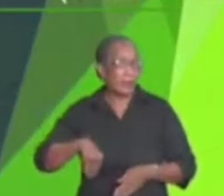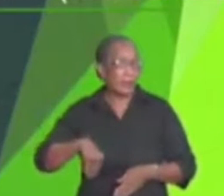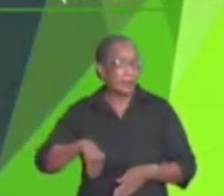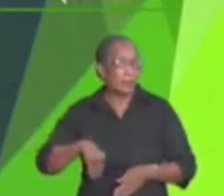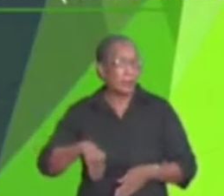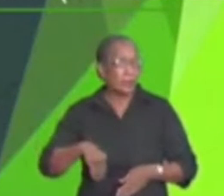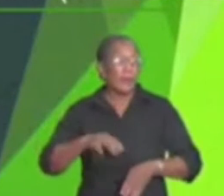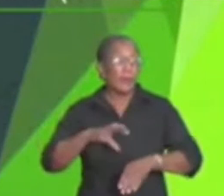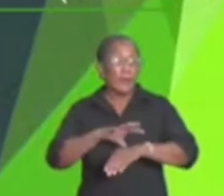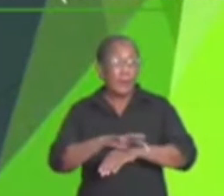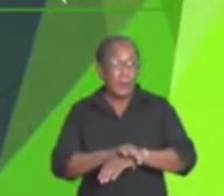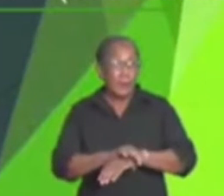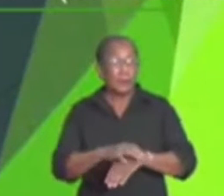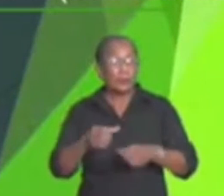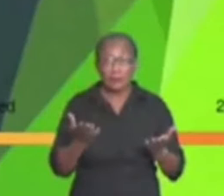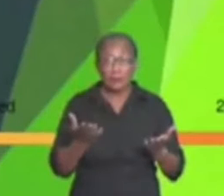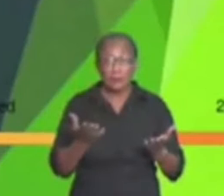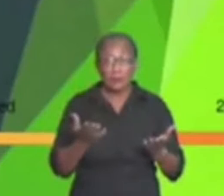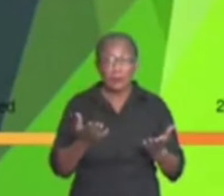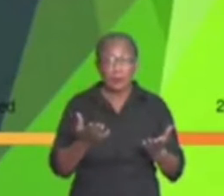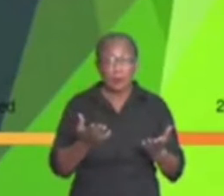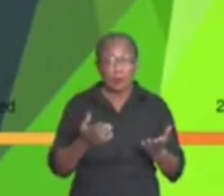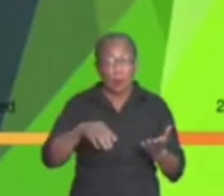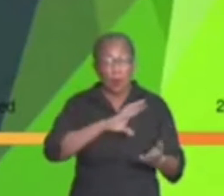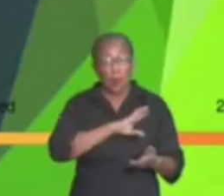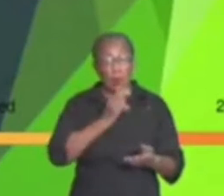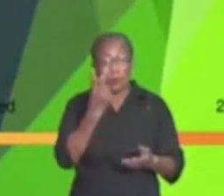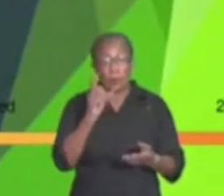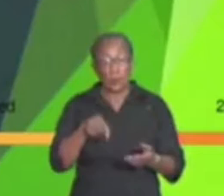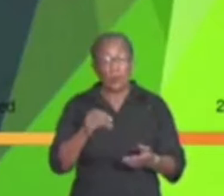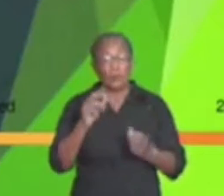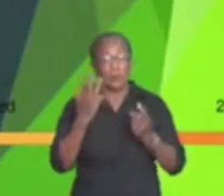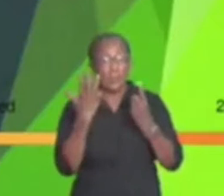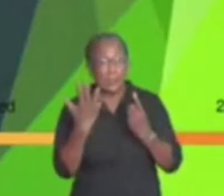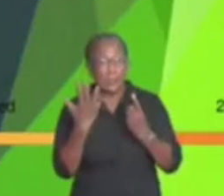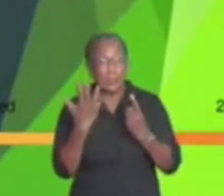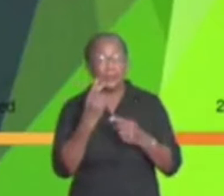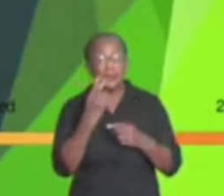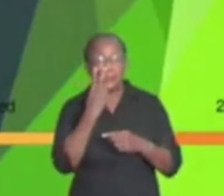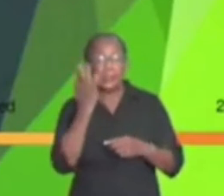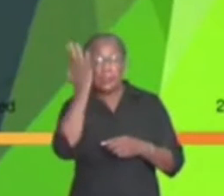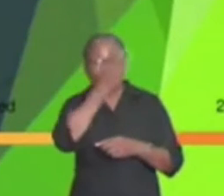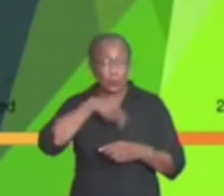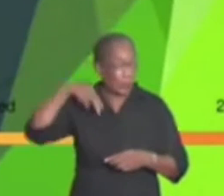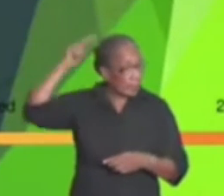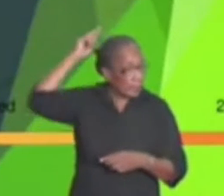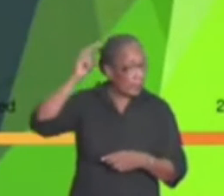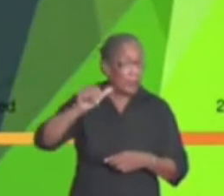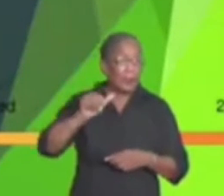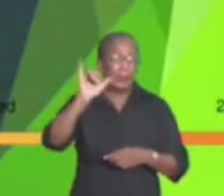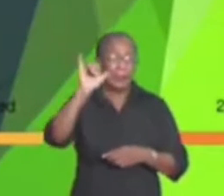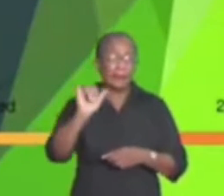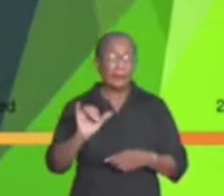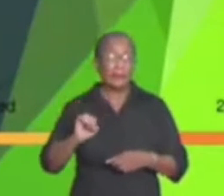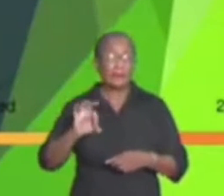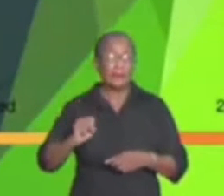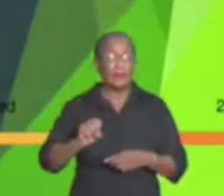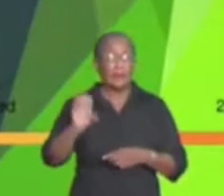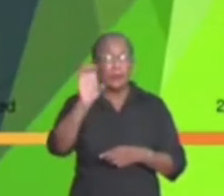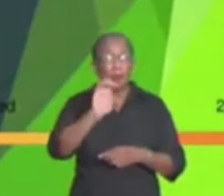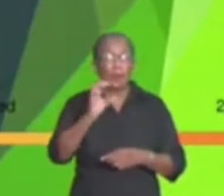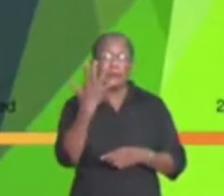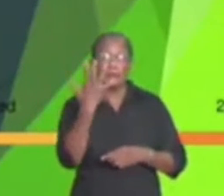oktober 2021 zijn 19 zwangere vrouwen overleden aan het coronavirus. Kodan benadrukt dat